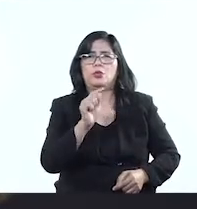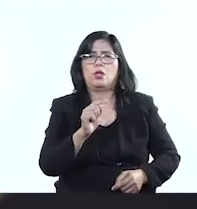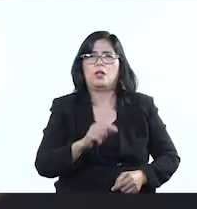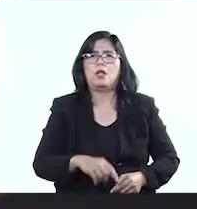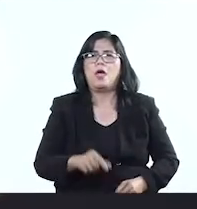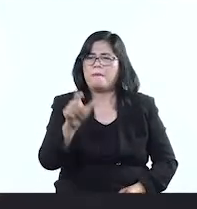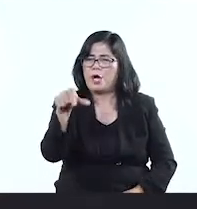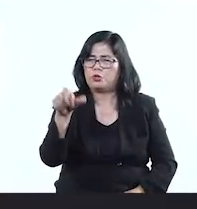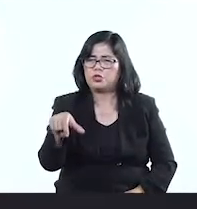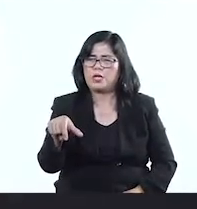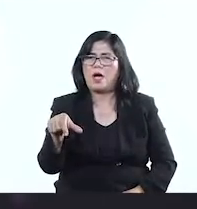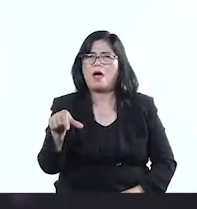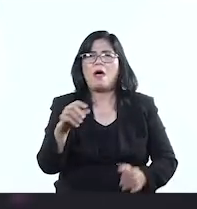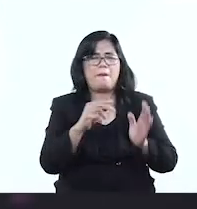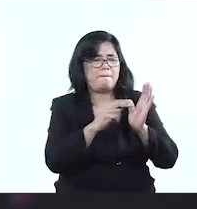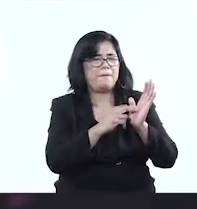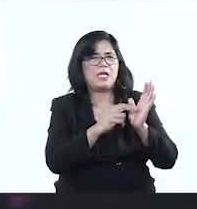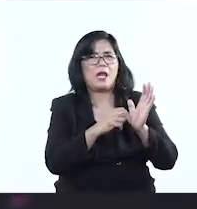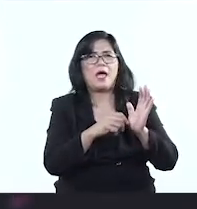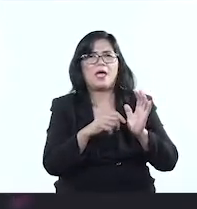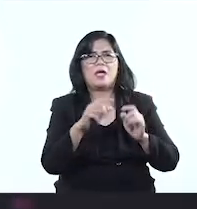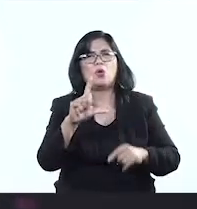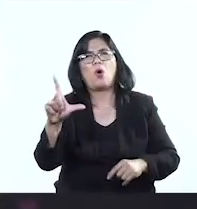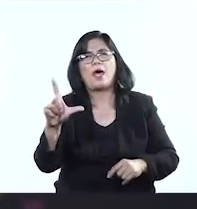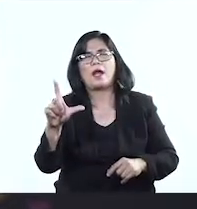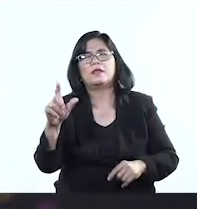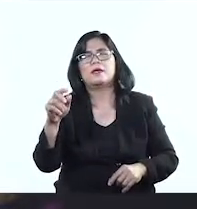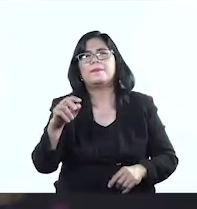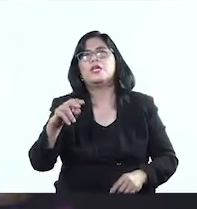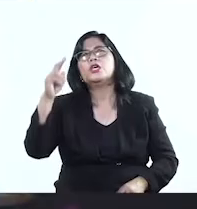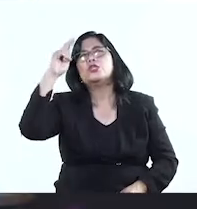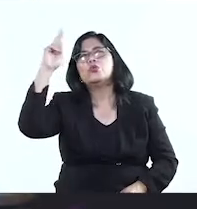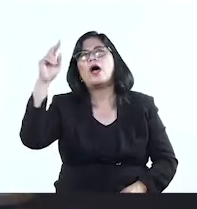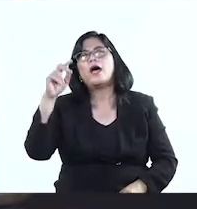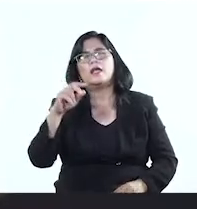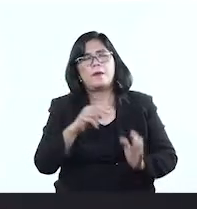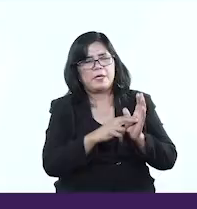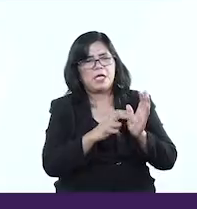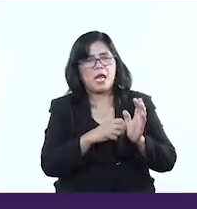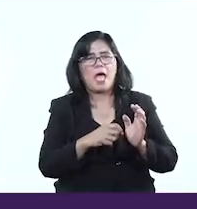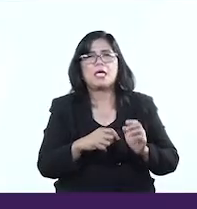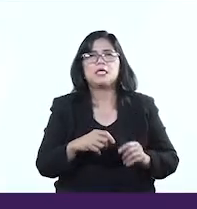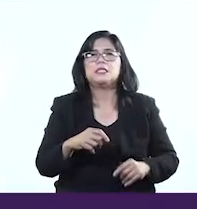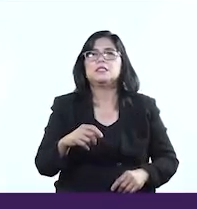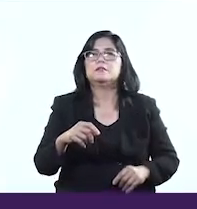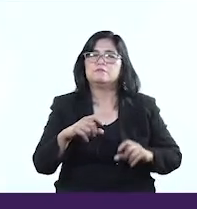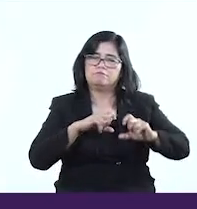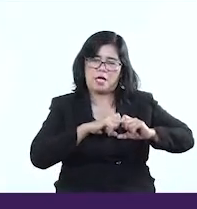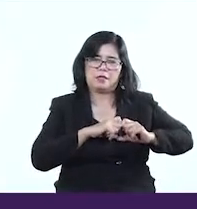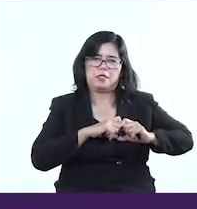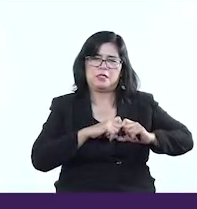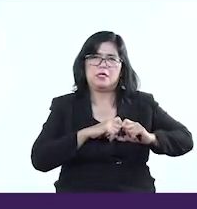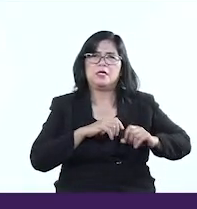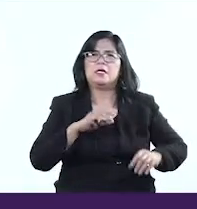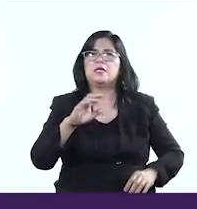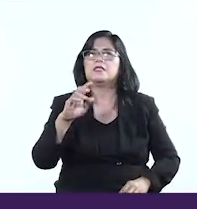luarnya Hai tapi Tuhan melihat hati kita tidak berhak untuk menjatuhkan penghakiman itu tapi